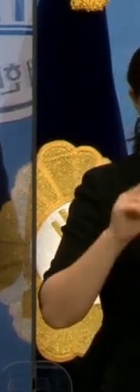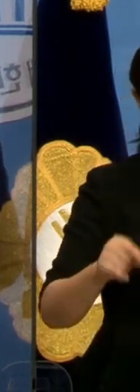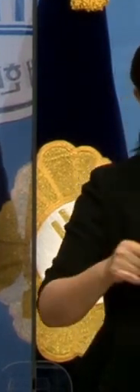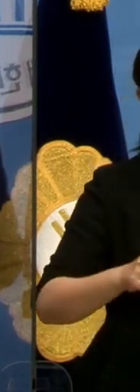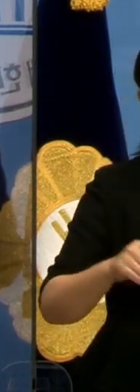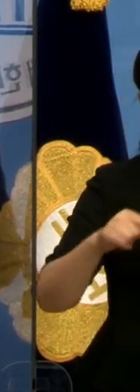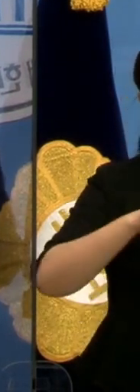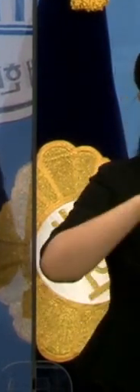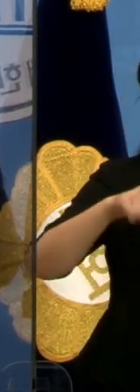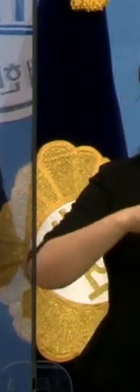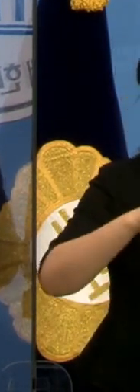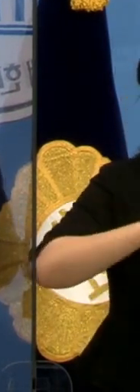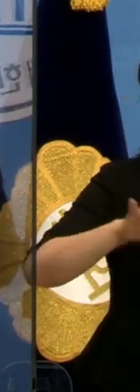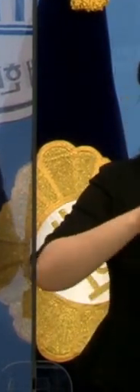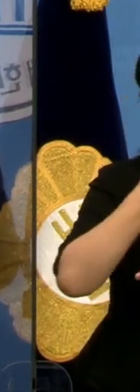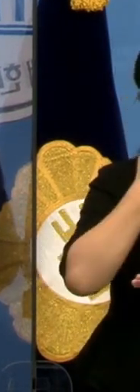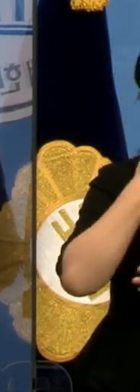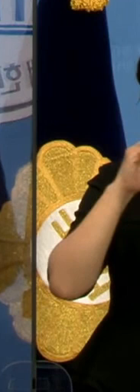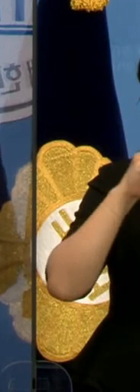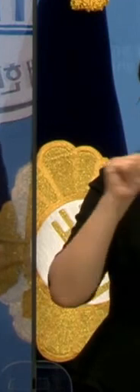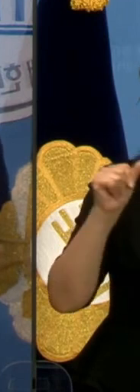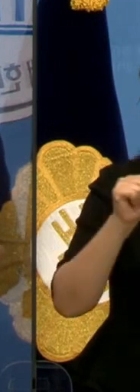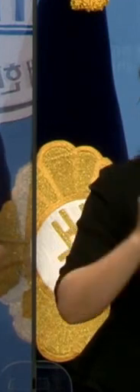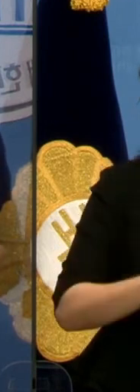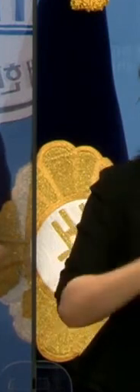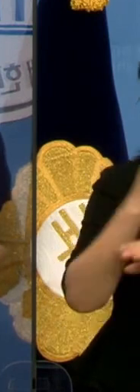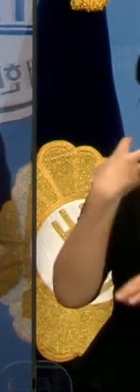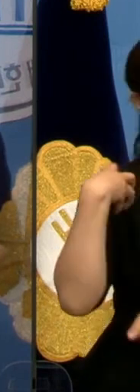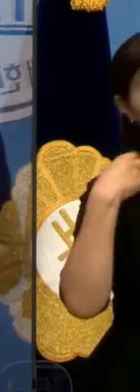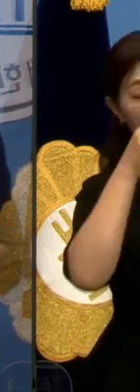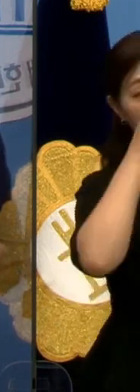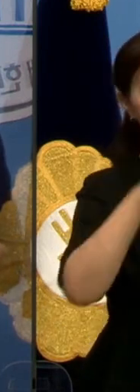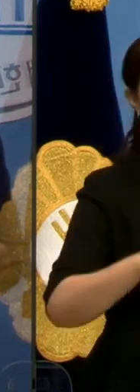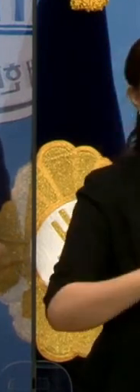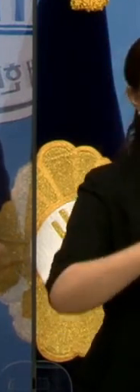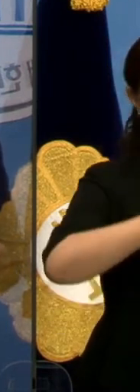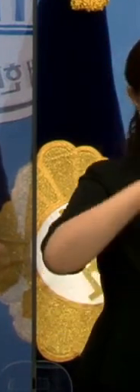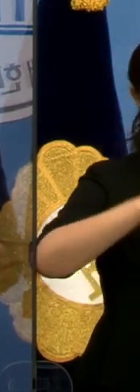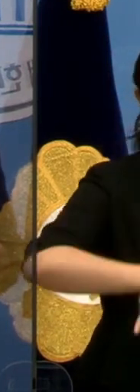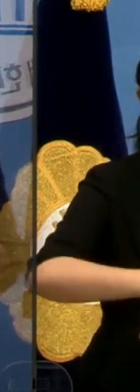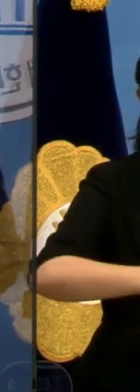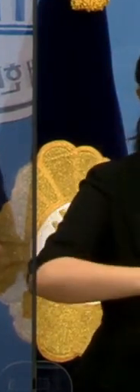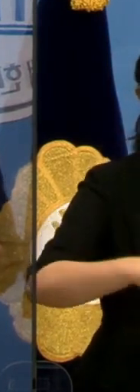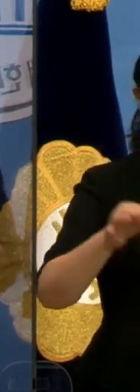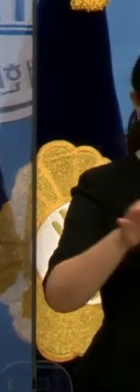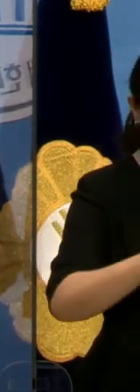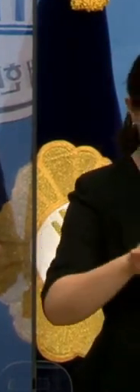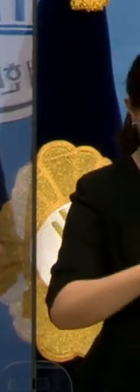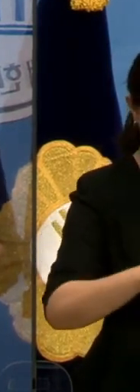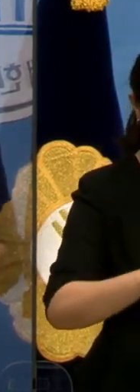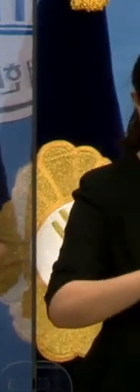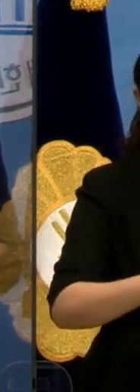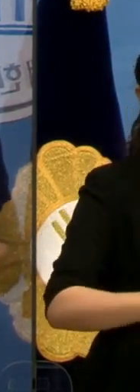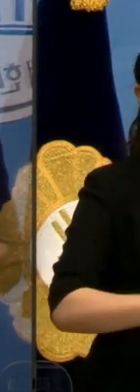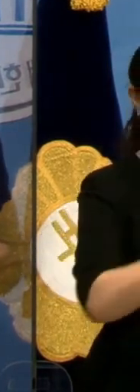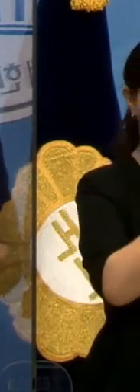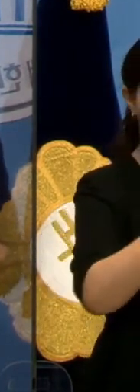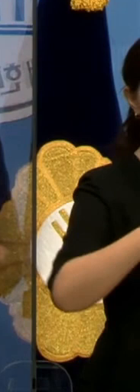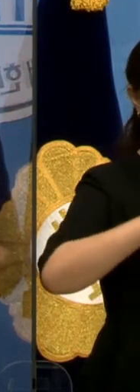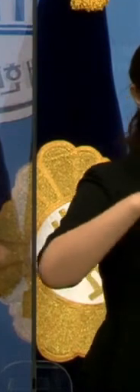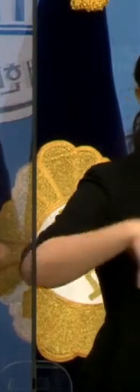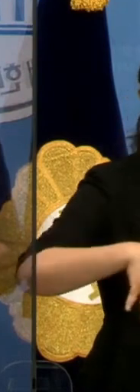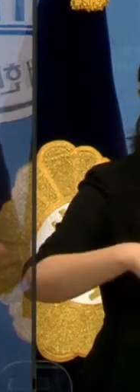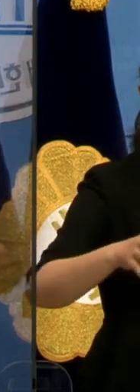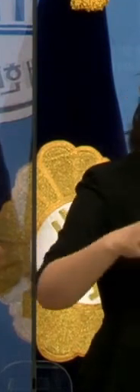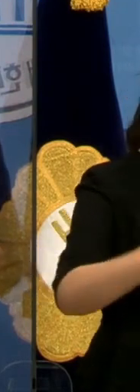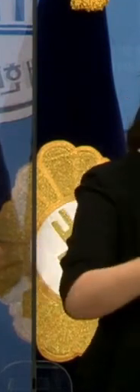부과하는 내용입니다. 그 부담금과 세금을 균형발전과 청년주거복지사업 및